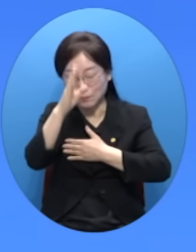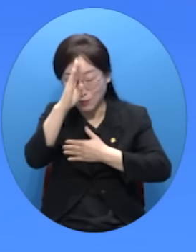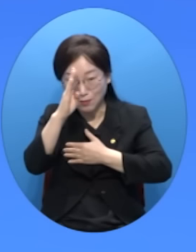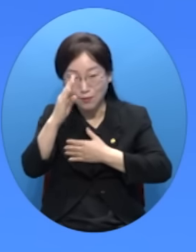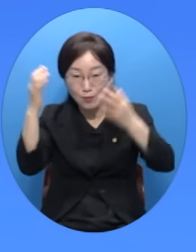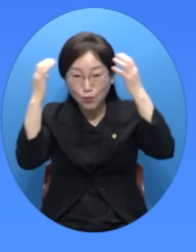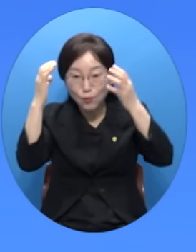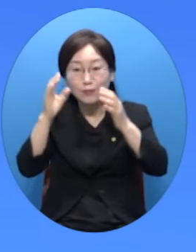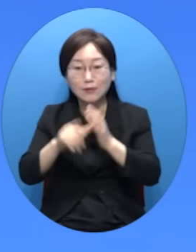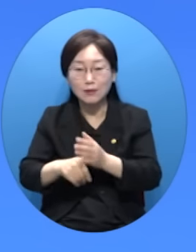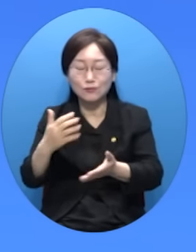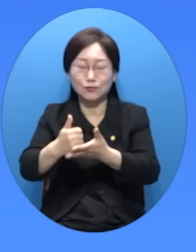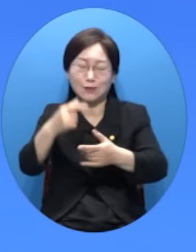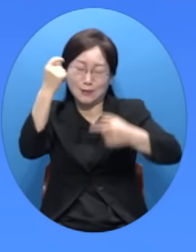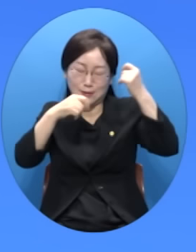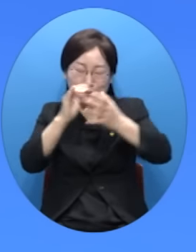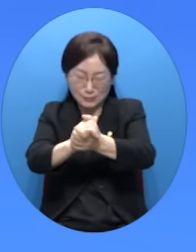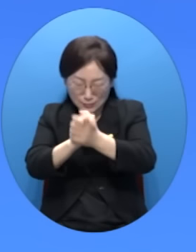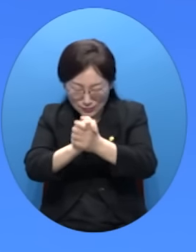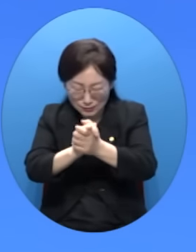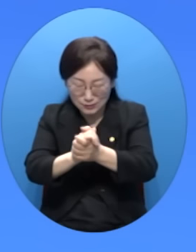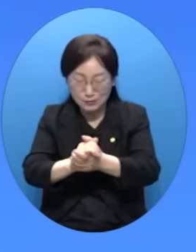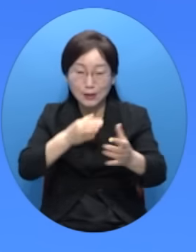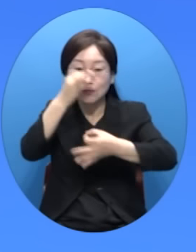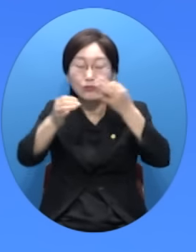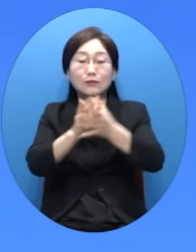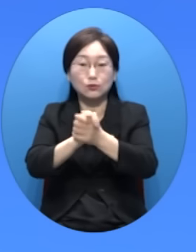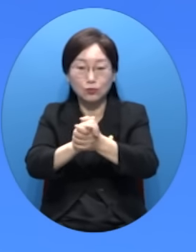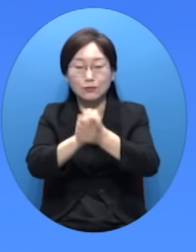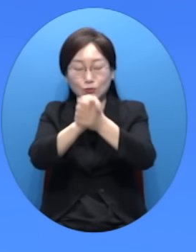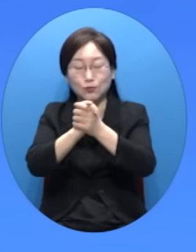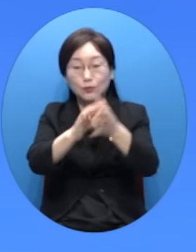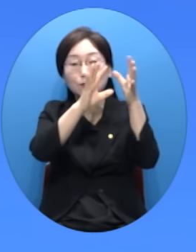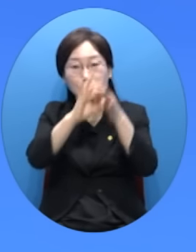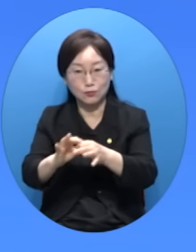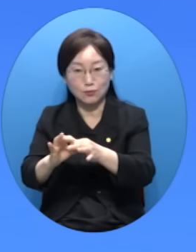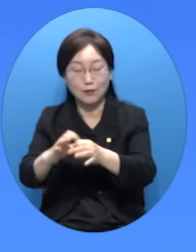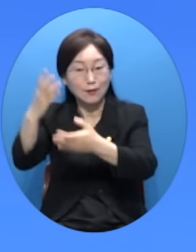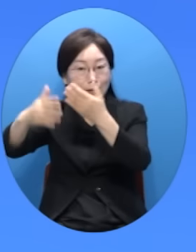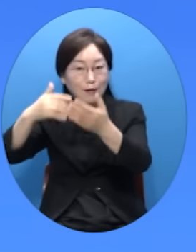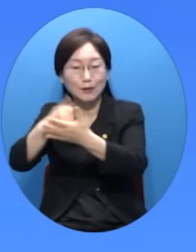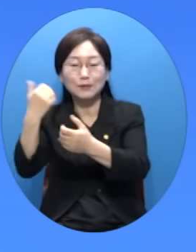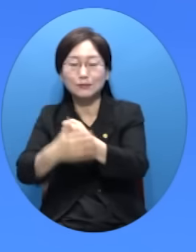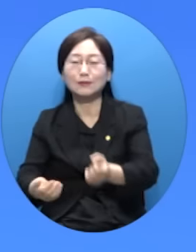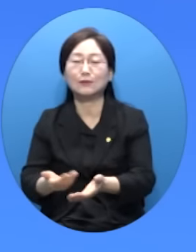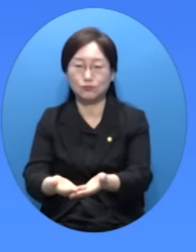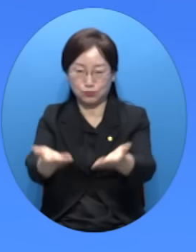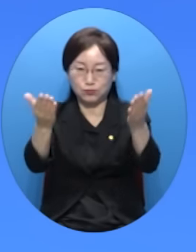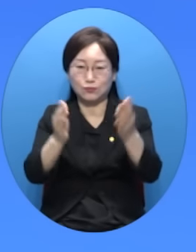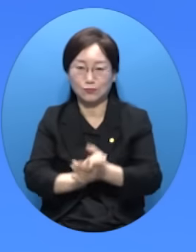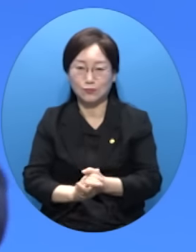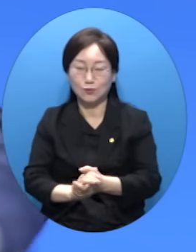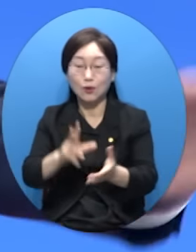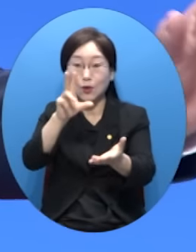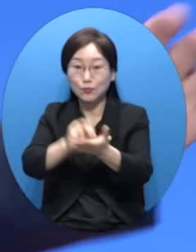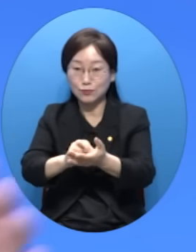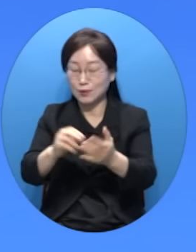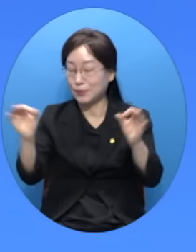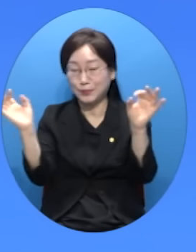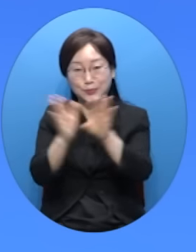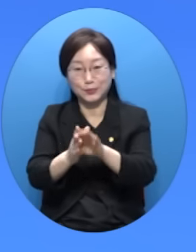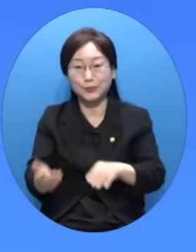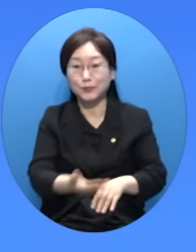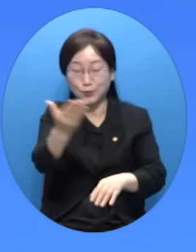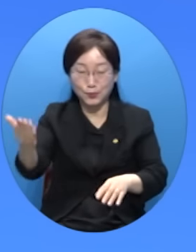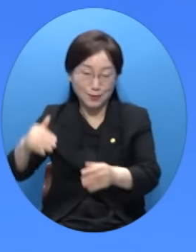가운데 있을 때 주 앞에 눈물의 기도를 드리고 부르짖어 기도하고 또 기도하고 또 기도하면 하나님의 은혜를 베풀어 주시는 것입니다. 문제가 떠나가고